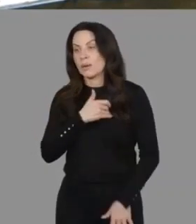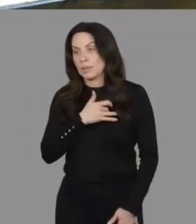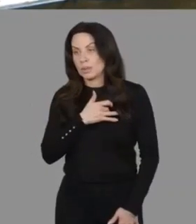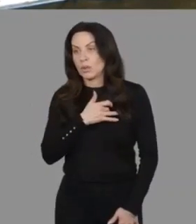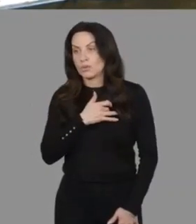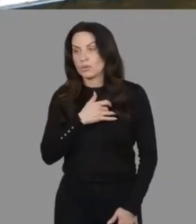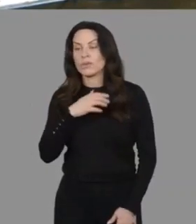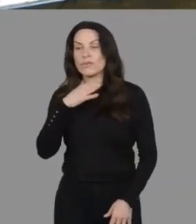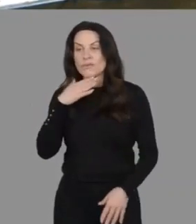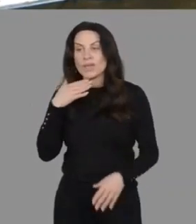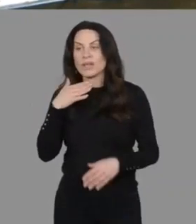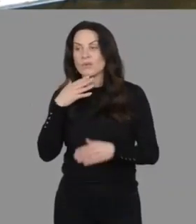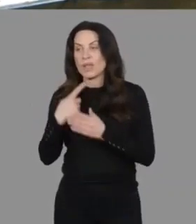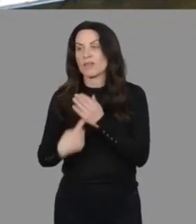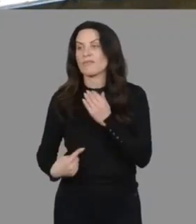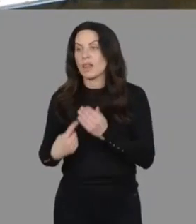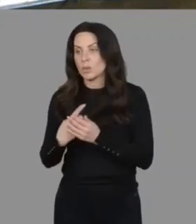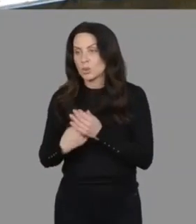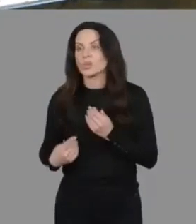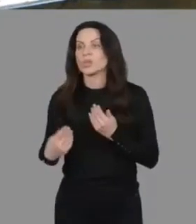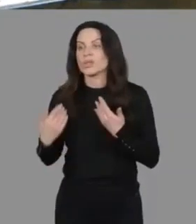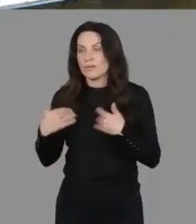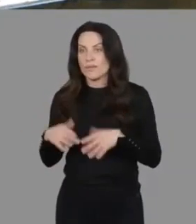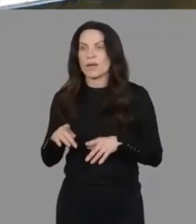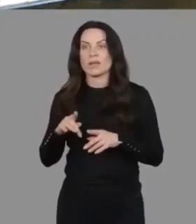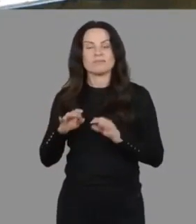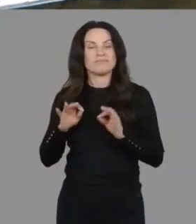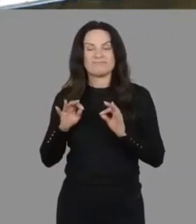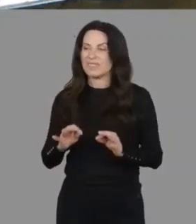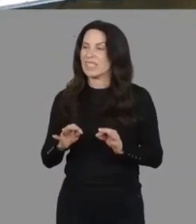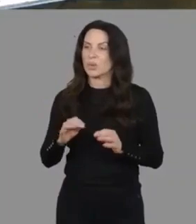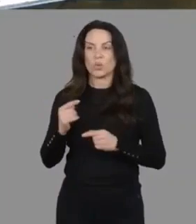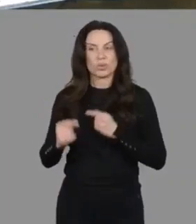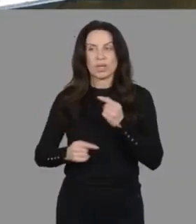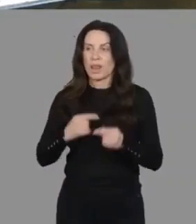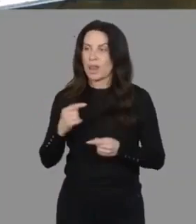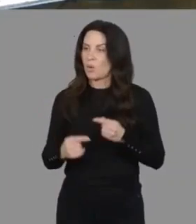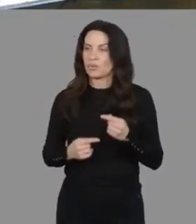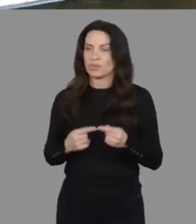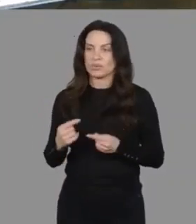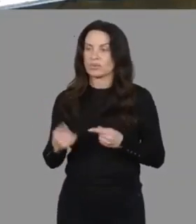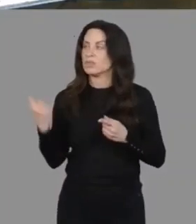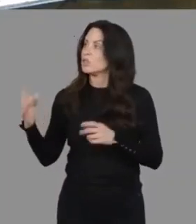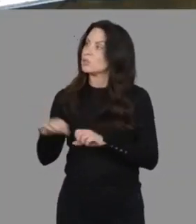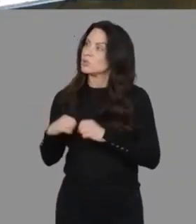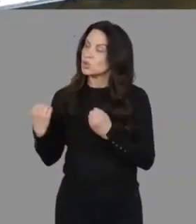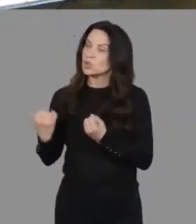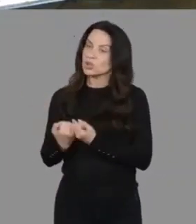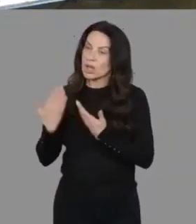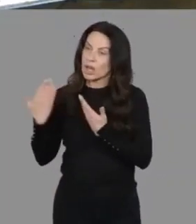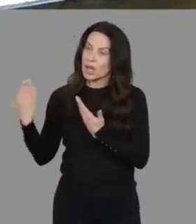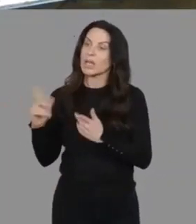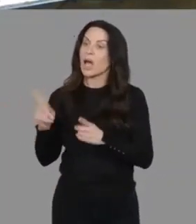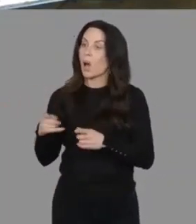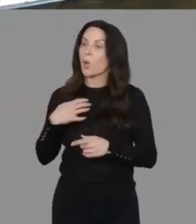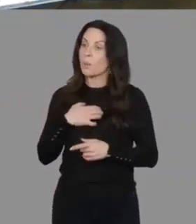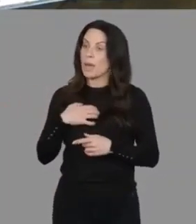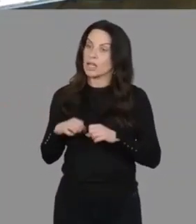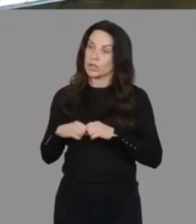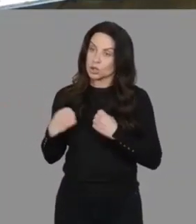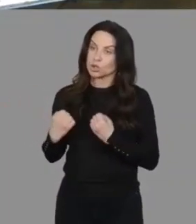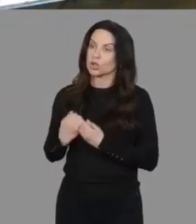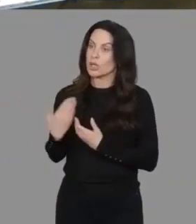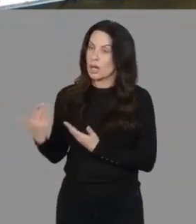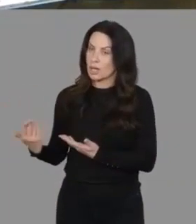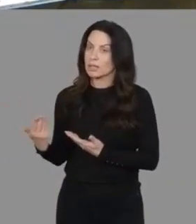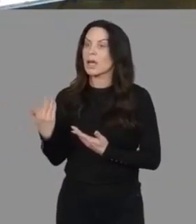zu beklagen. Es lief nicht alles rund in dem, was der Staat, auch der Freistaat, da gibt es